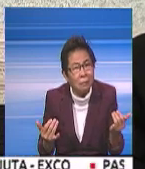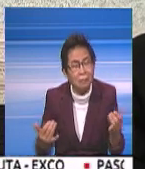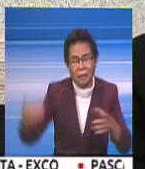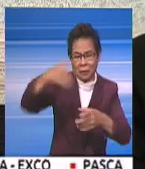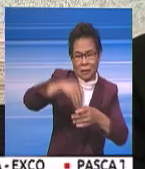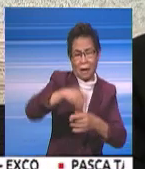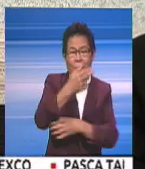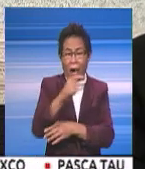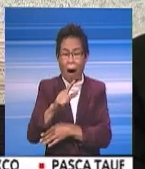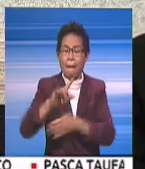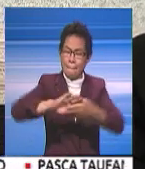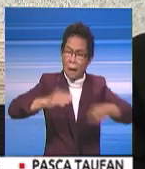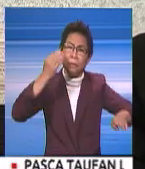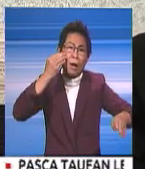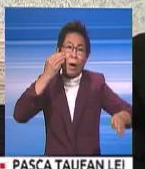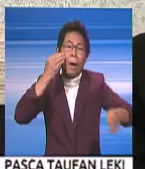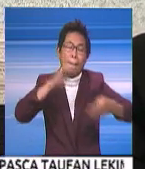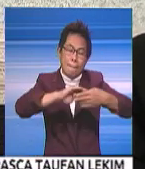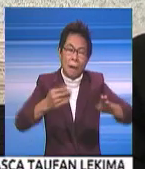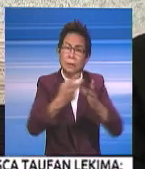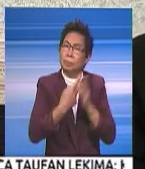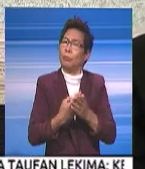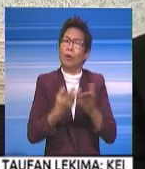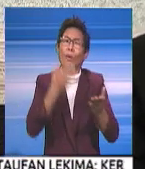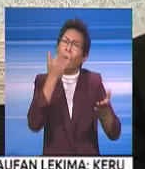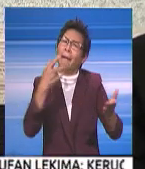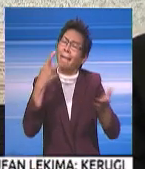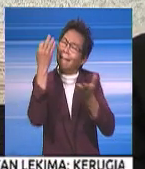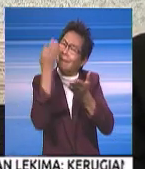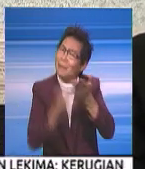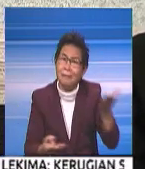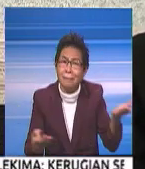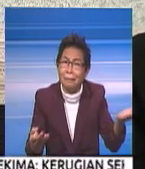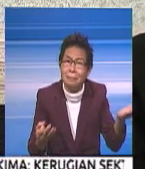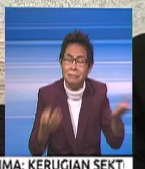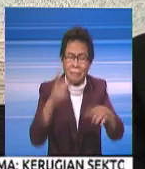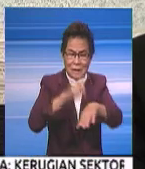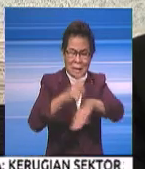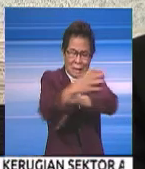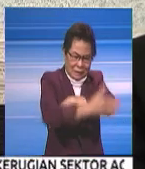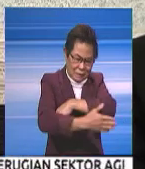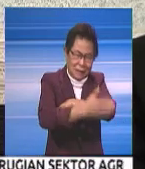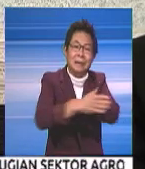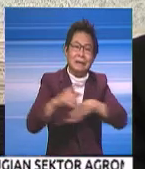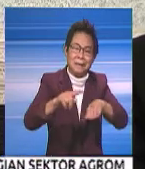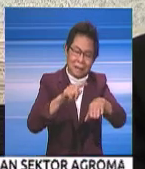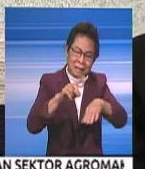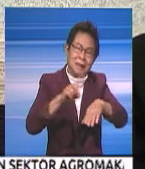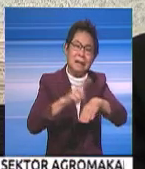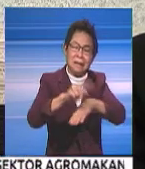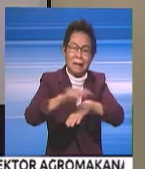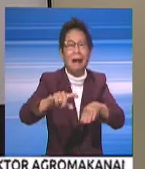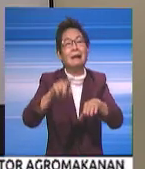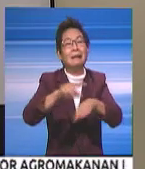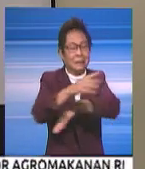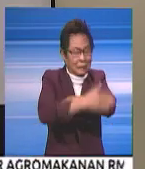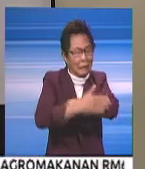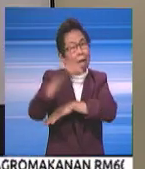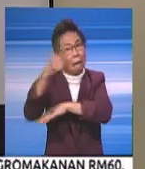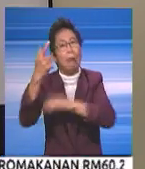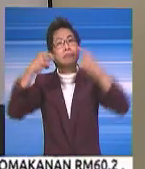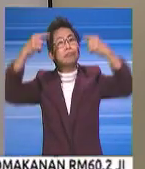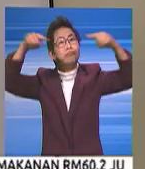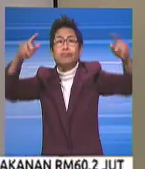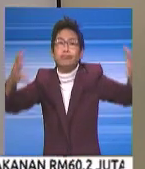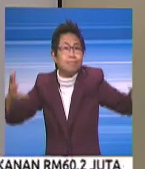hal bahasa Melayu sebagai bahasa perpaduan. Sedangkan di tempat-tempat lain ia berjaya.